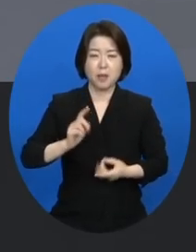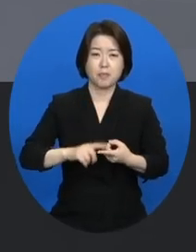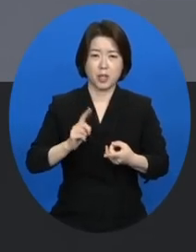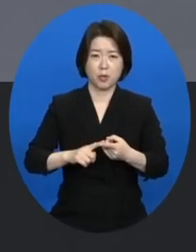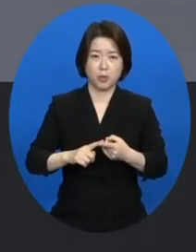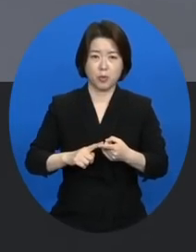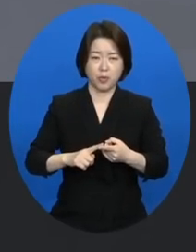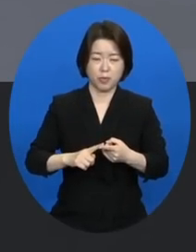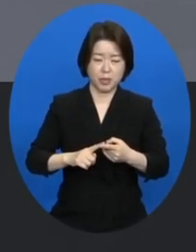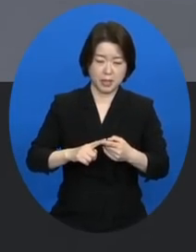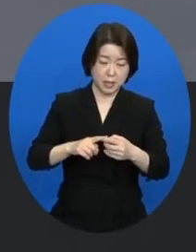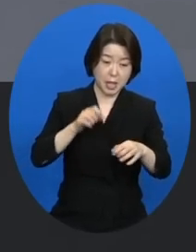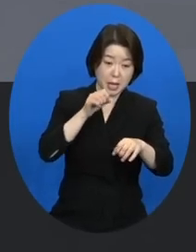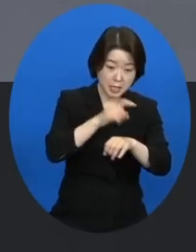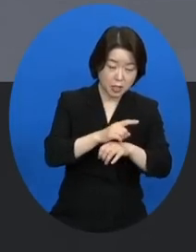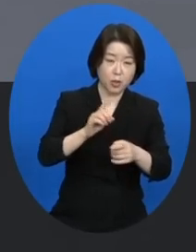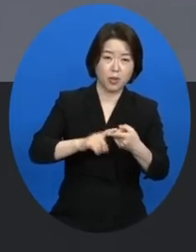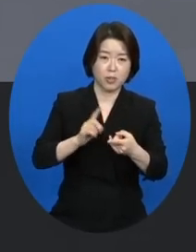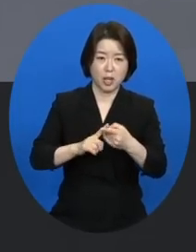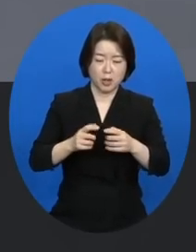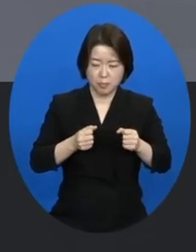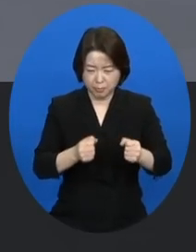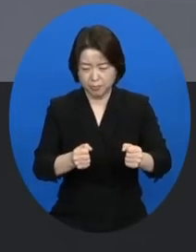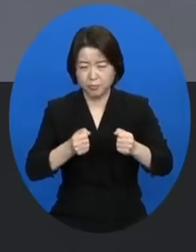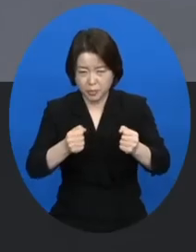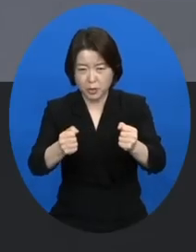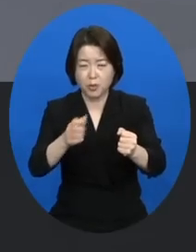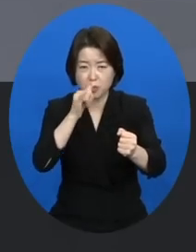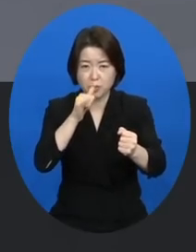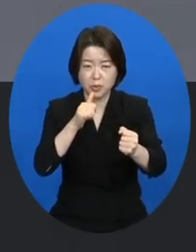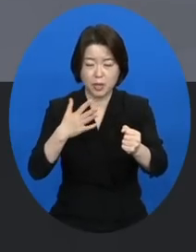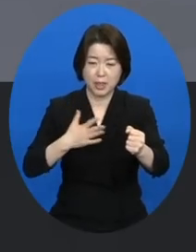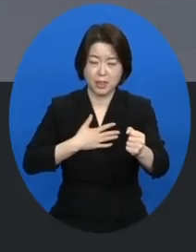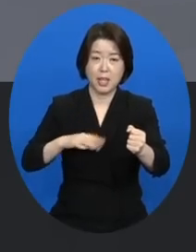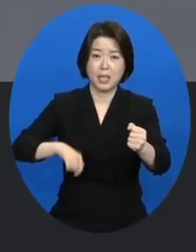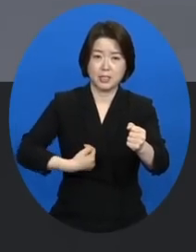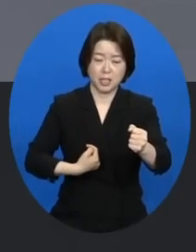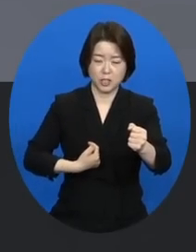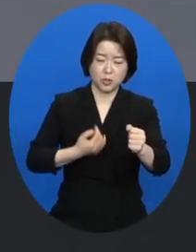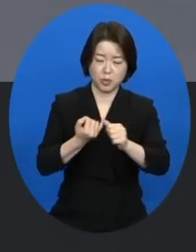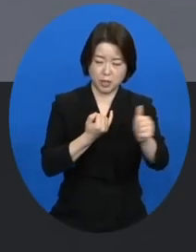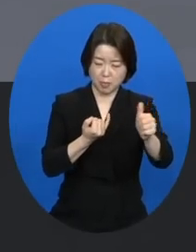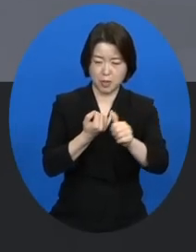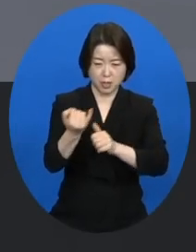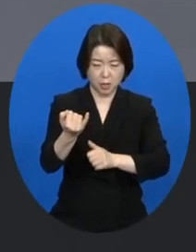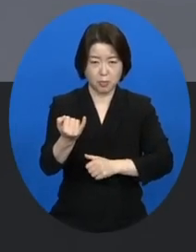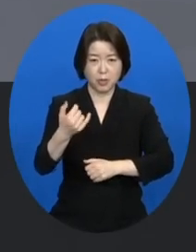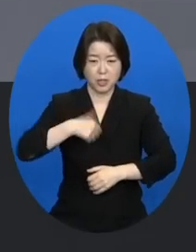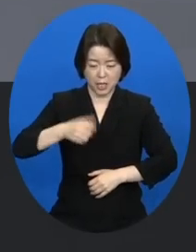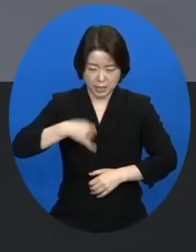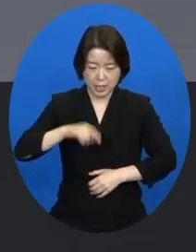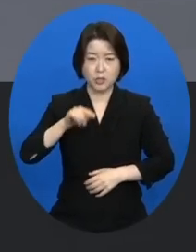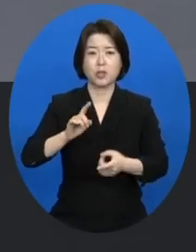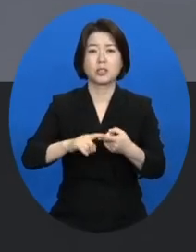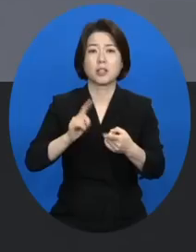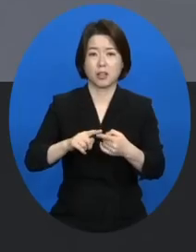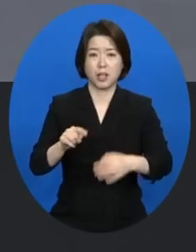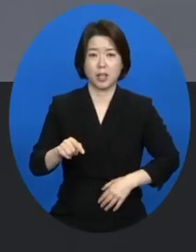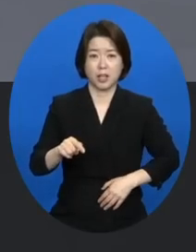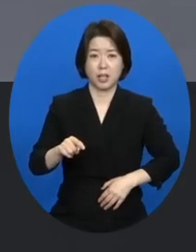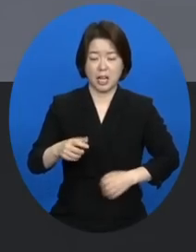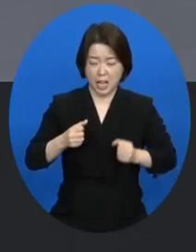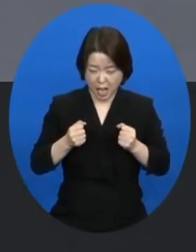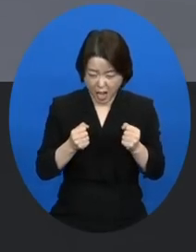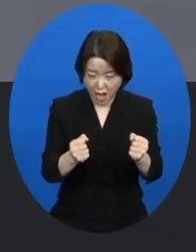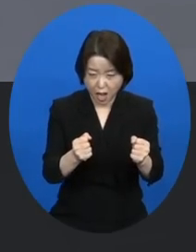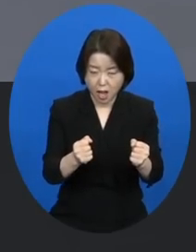나의 성향대로 끌고 가려 했습니다. 내 자신도, 남편도, 아내도, 내 자녀들도 그렇게 하려고 했습니다. 근데 그렇게 하면